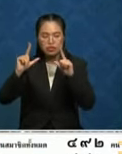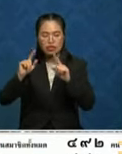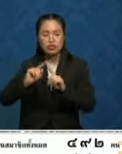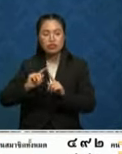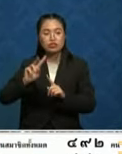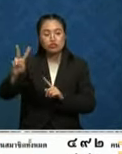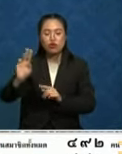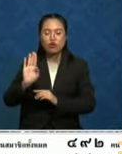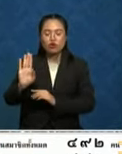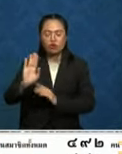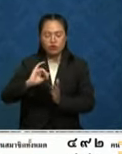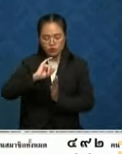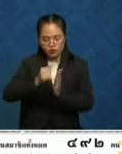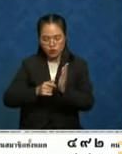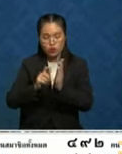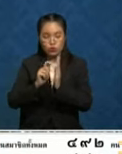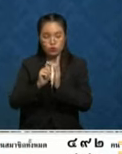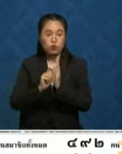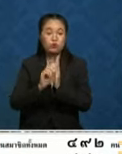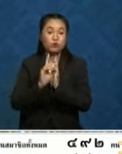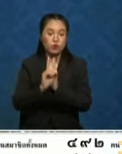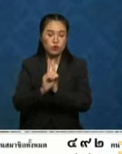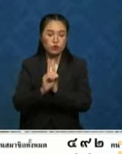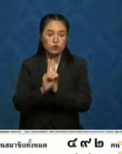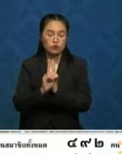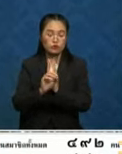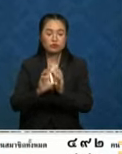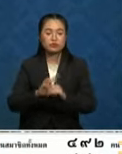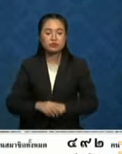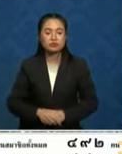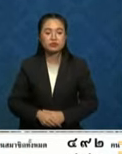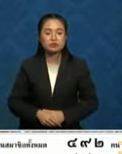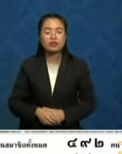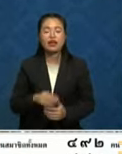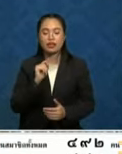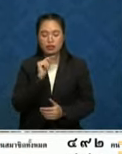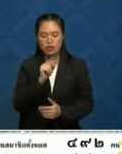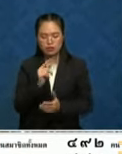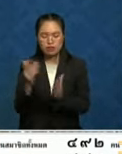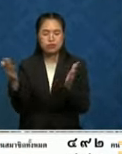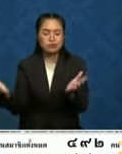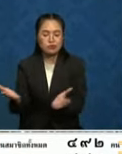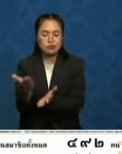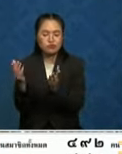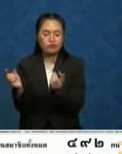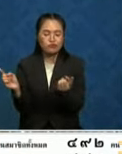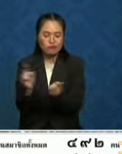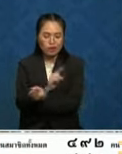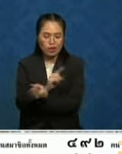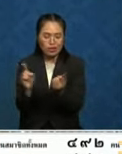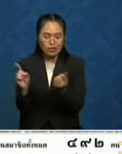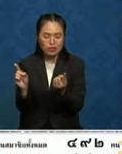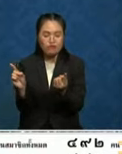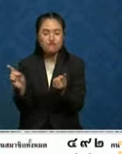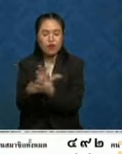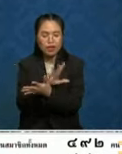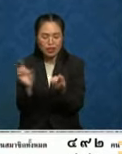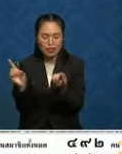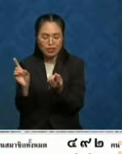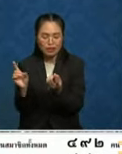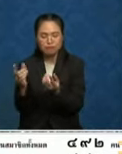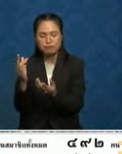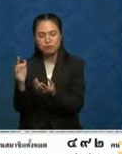จังหวัดอุดรธานีนะคะดังนั้นจุดนี้ล่ะค่ะดิฉันต้องการให้เห็นมหาวิทยาลัย